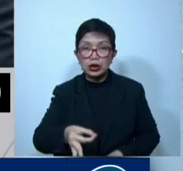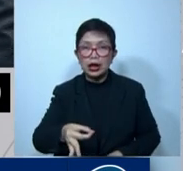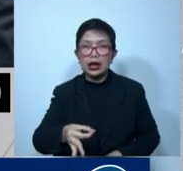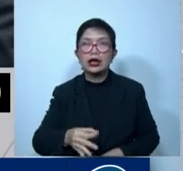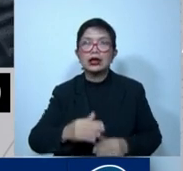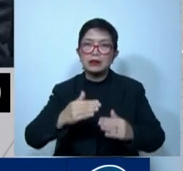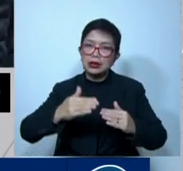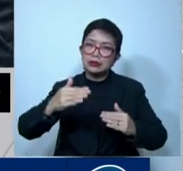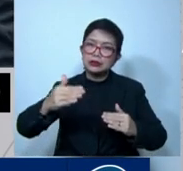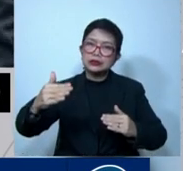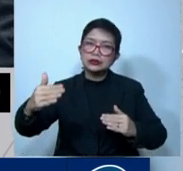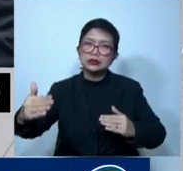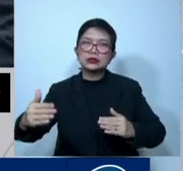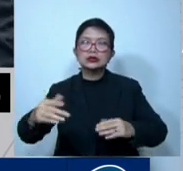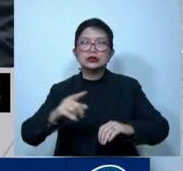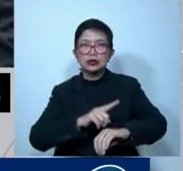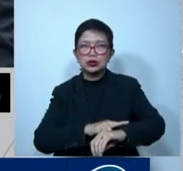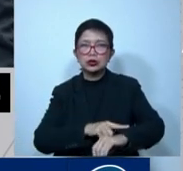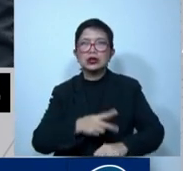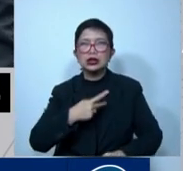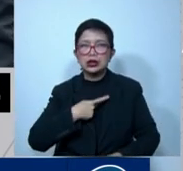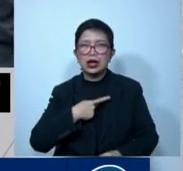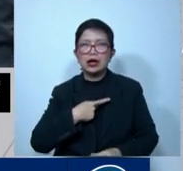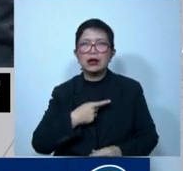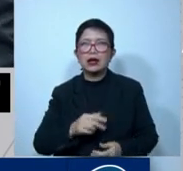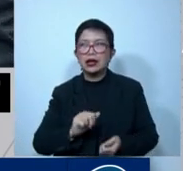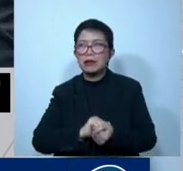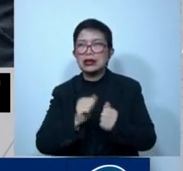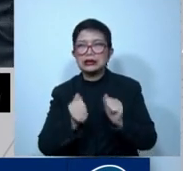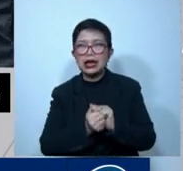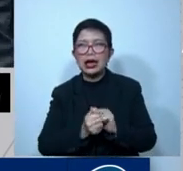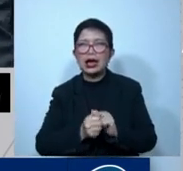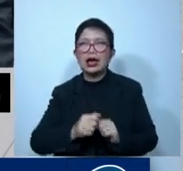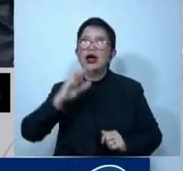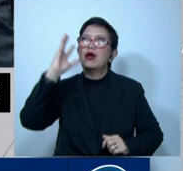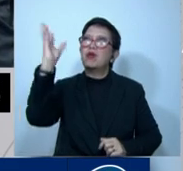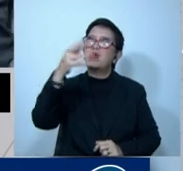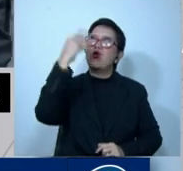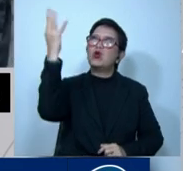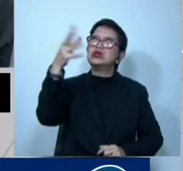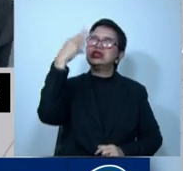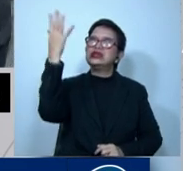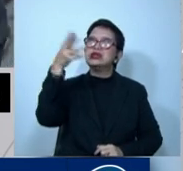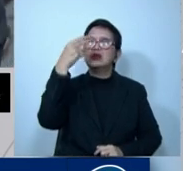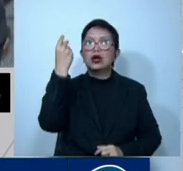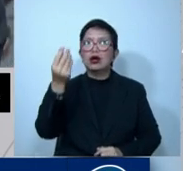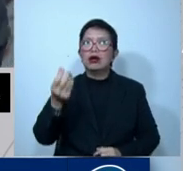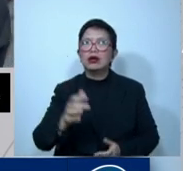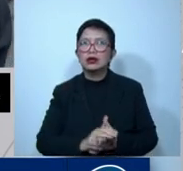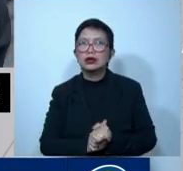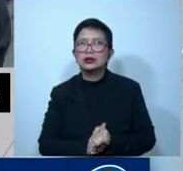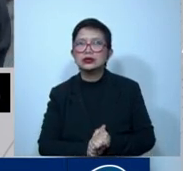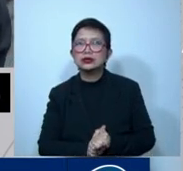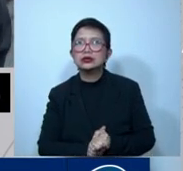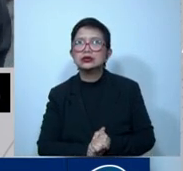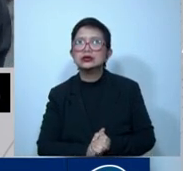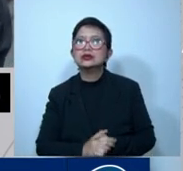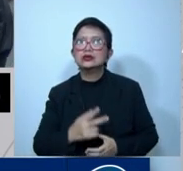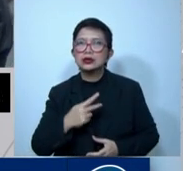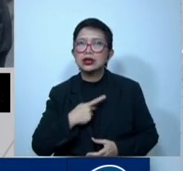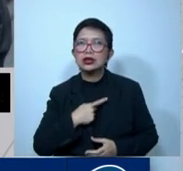konsisten tiap waktu ya kita punya masalah polusi karena itu kita kerjakan dengan apa kita lakukan Pak satu dengan